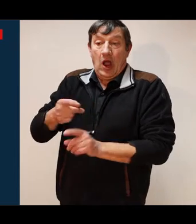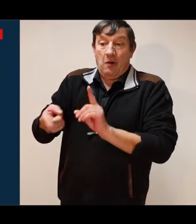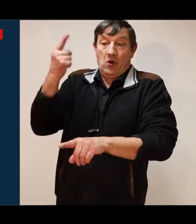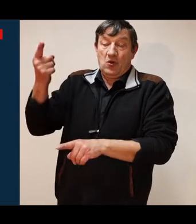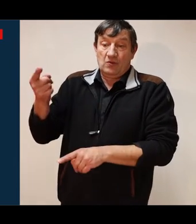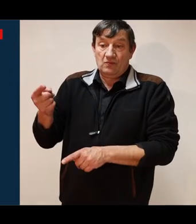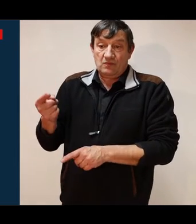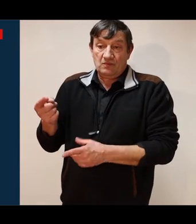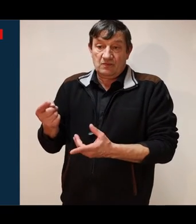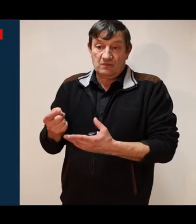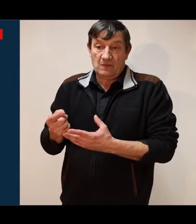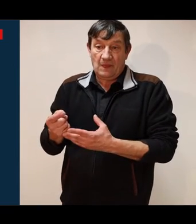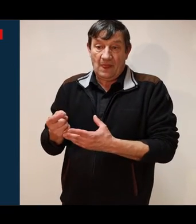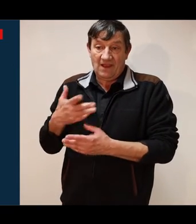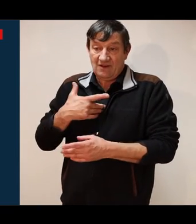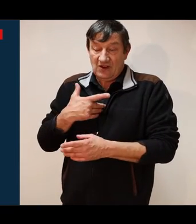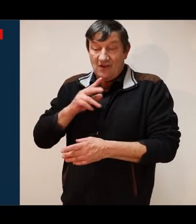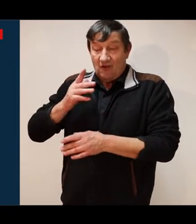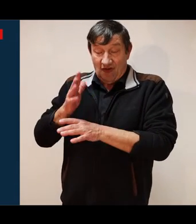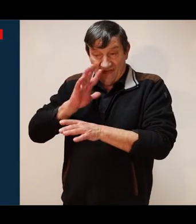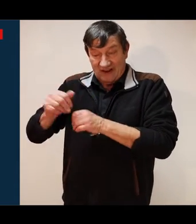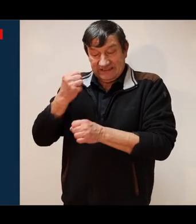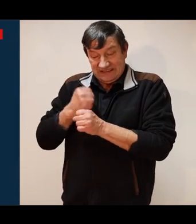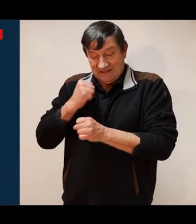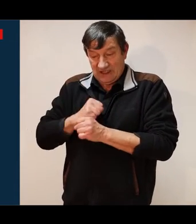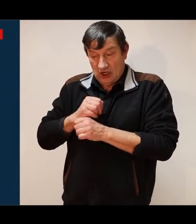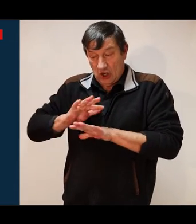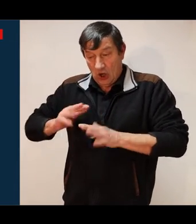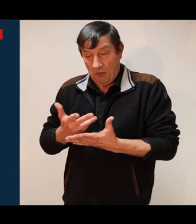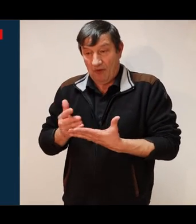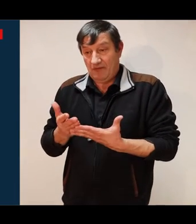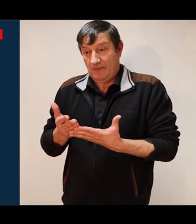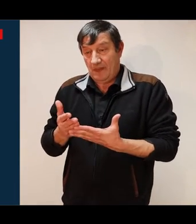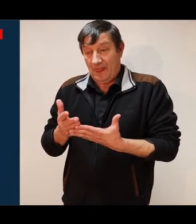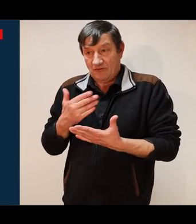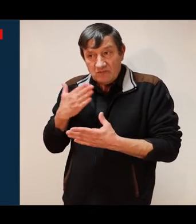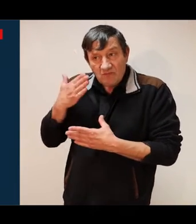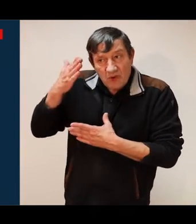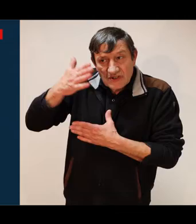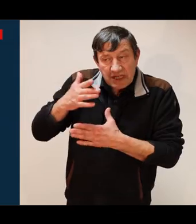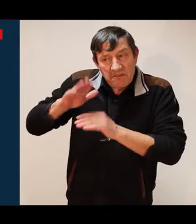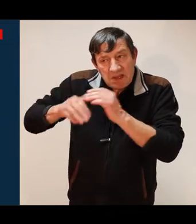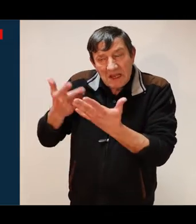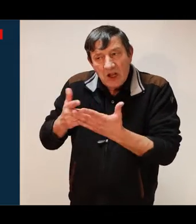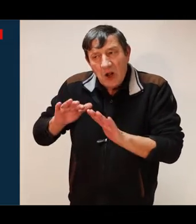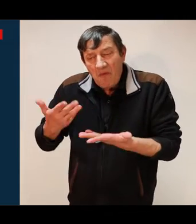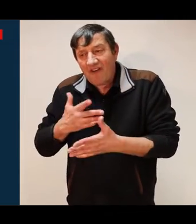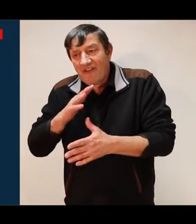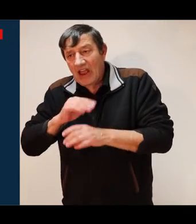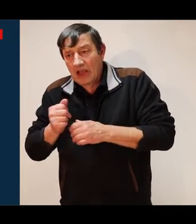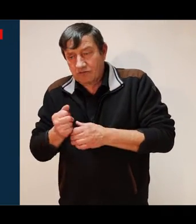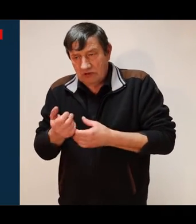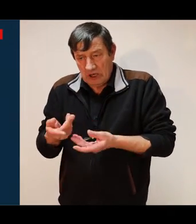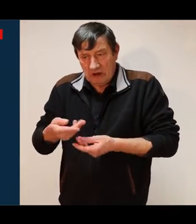importantes, ça implique d'aussi faire ce travail, de se dire comment je vais me projeter dans ce métier-là, comment est-ce que je